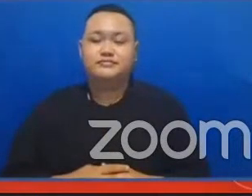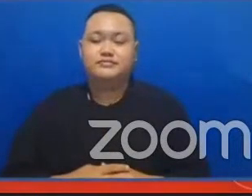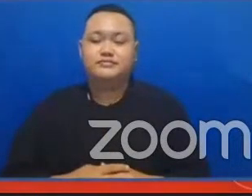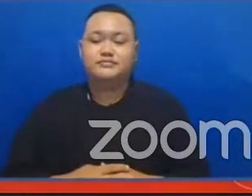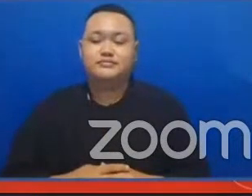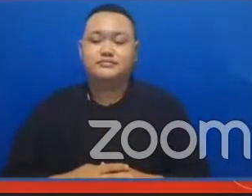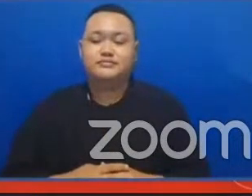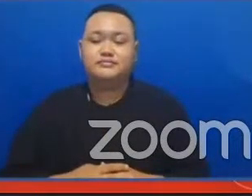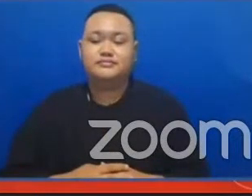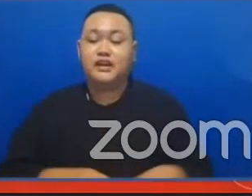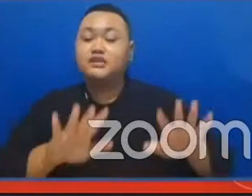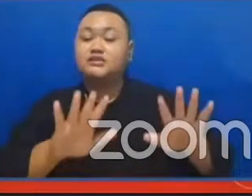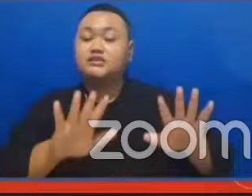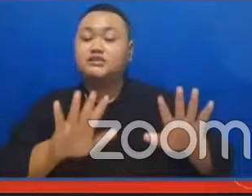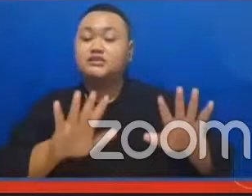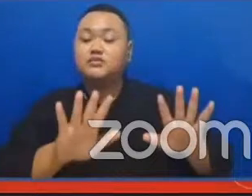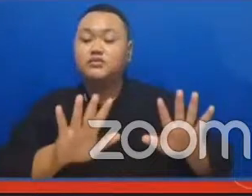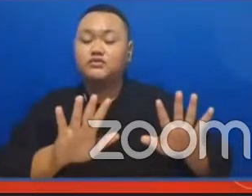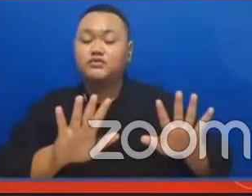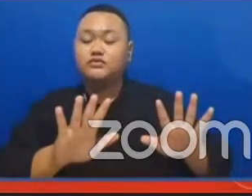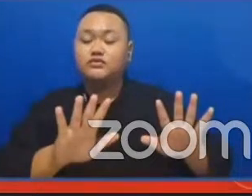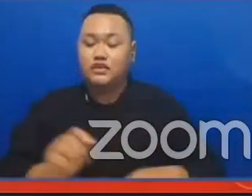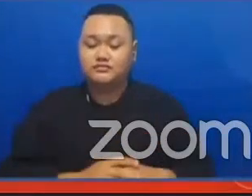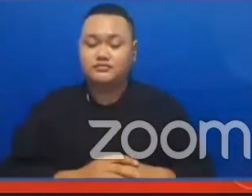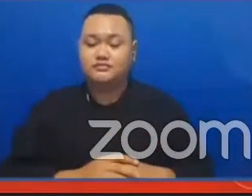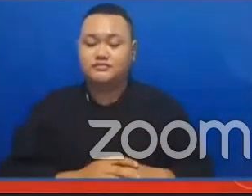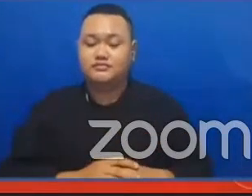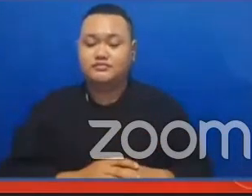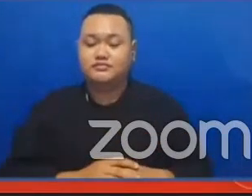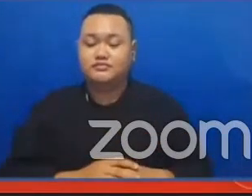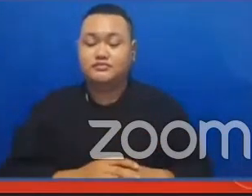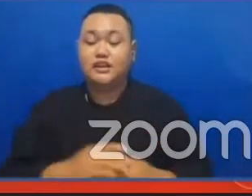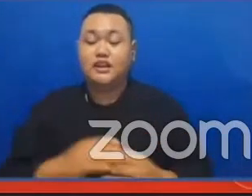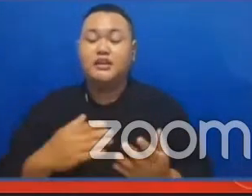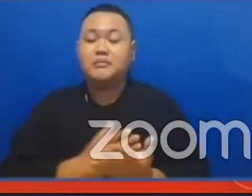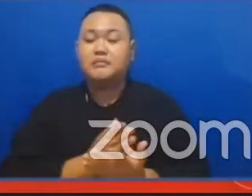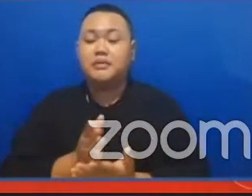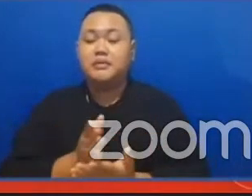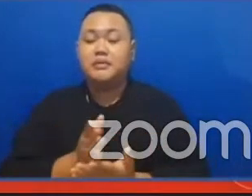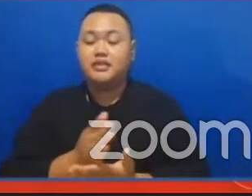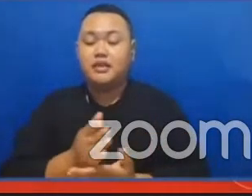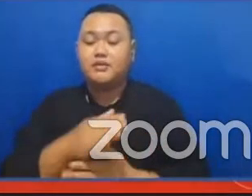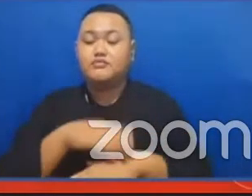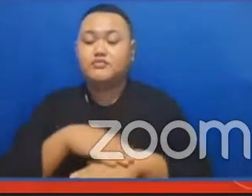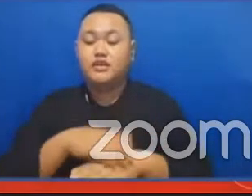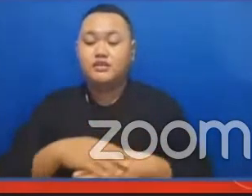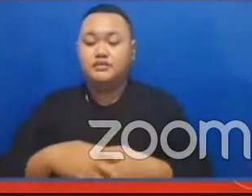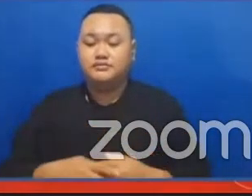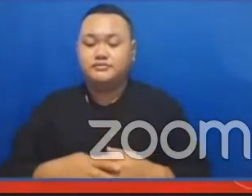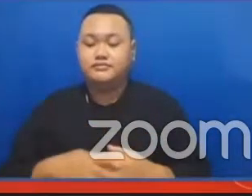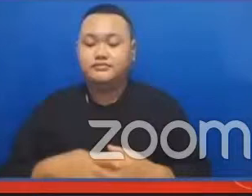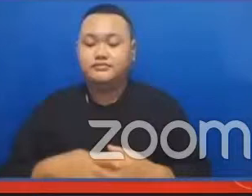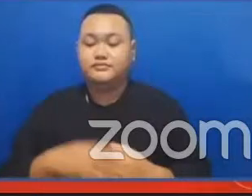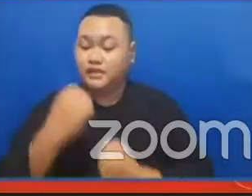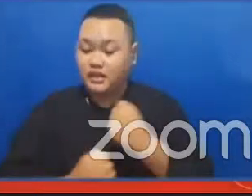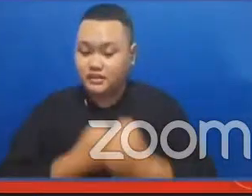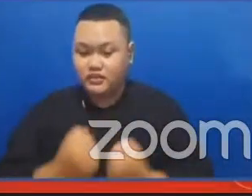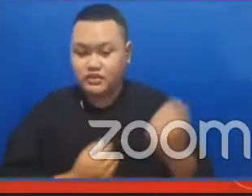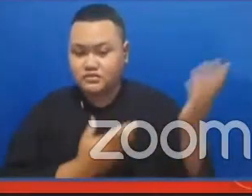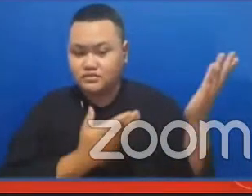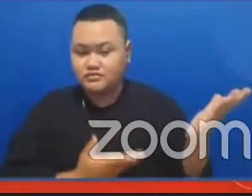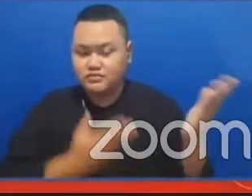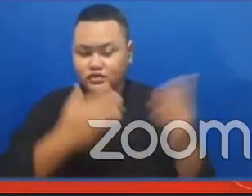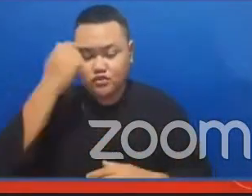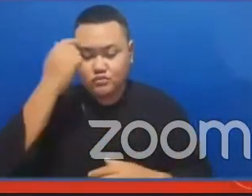kemudian ada buku sekolah elektronik, kemudian ada peta budaya. Nah, kemudian ini aktivitas rumah